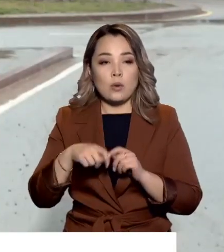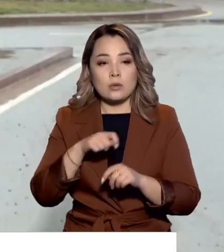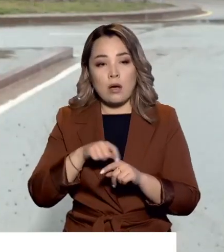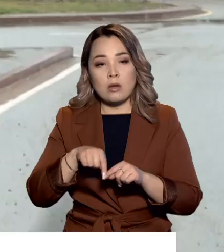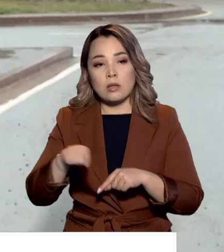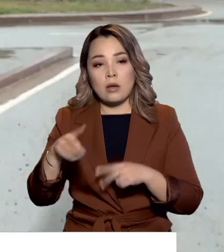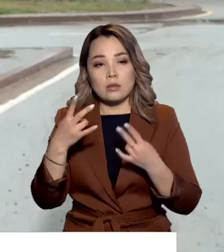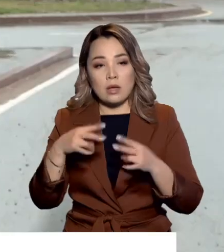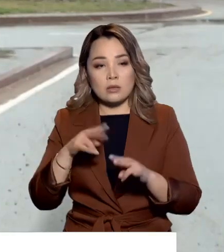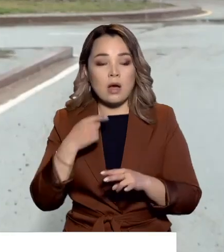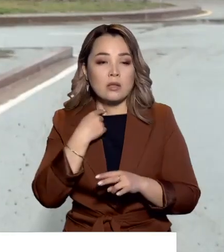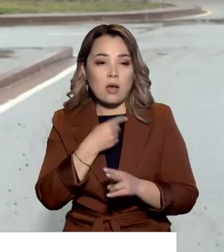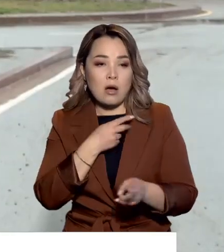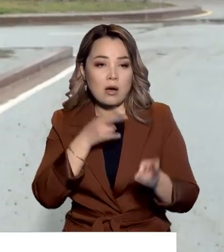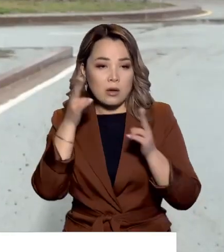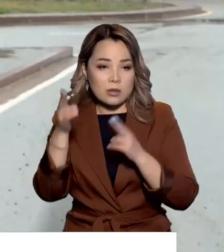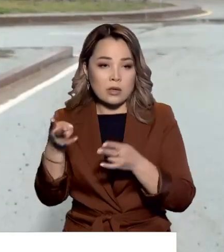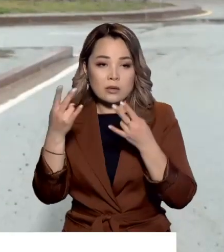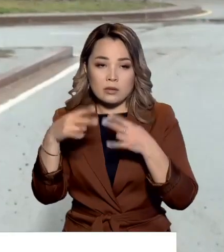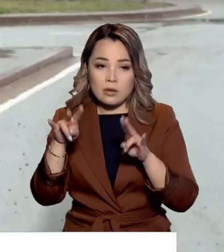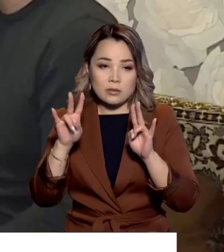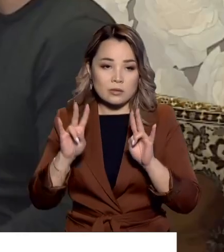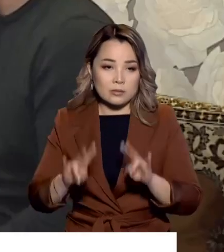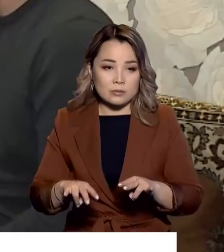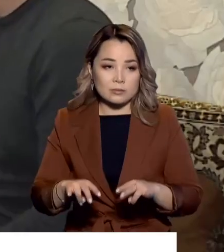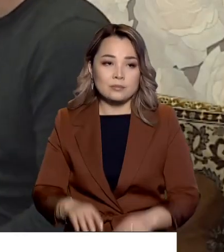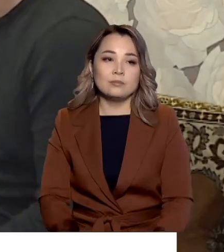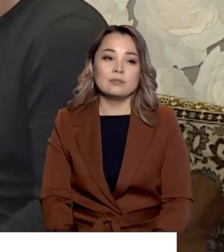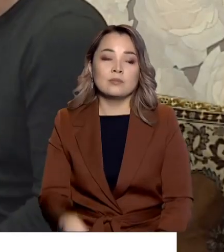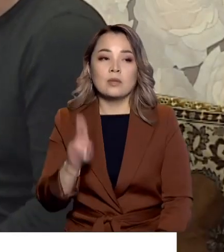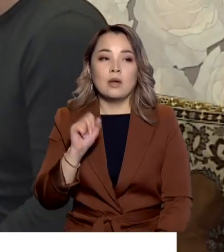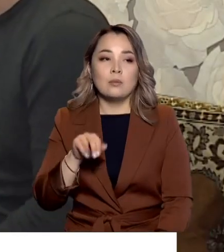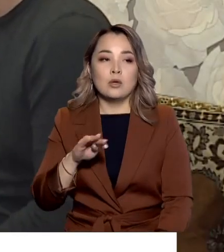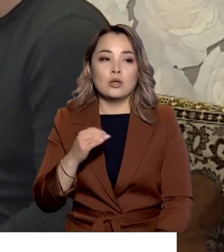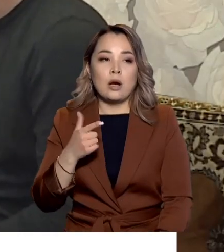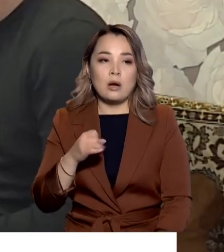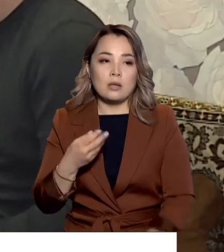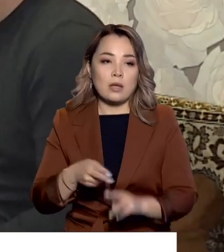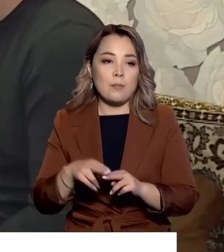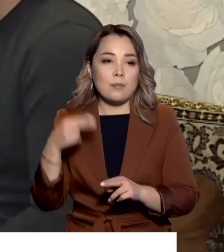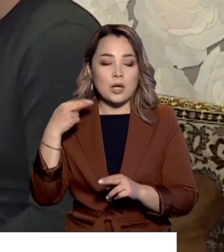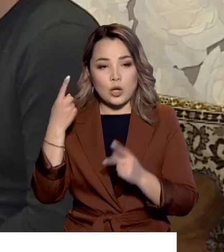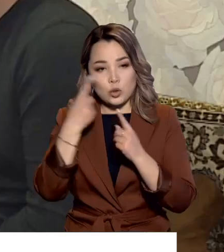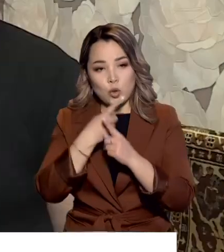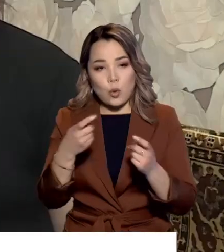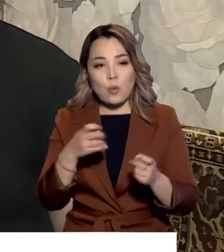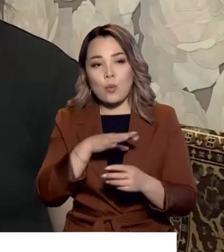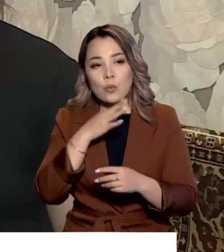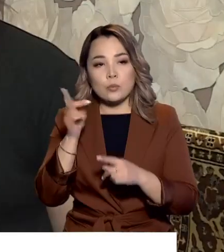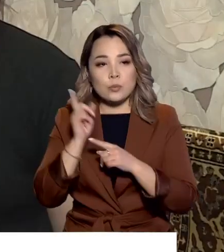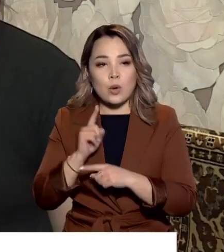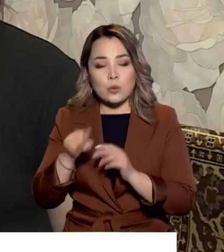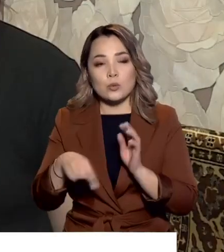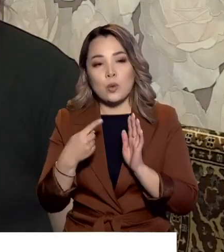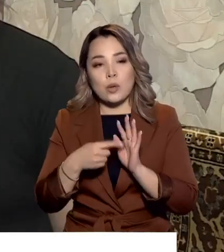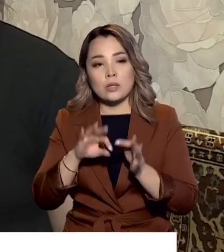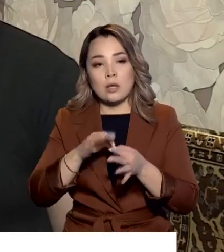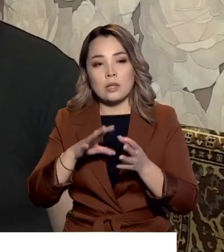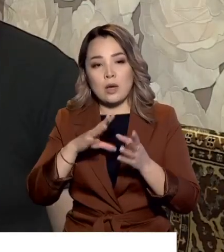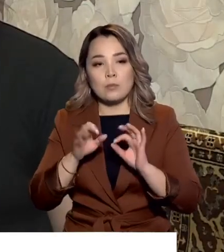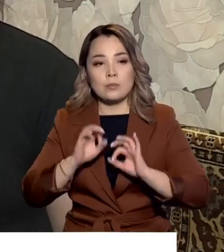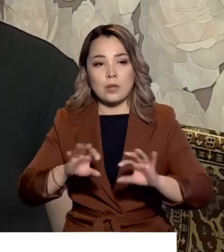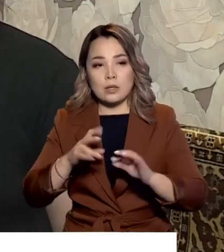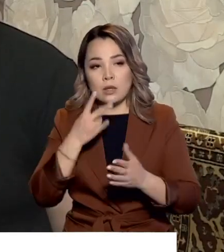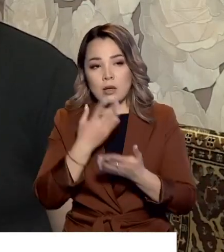артқа тастап, Талдықорғанға сабылудың қажеті болмайды. Қапшағайлық Майя Қасымова президент жолдауында көптің көкейіндегі түйткілдер айтылды